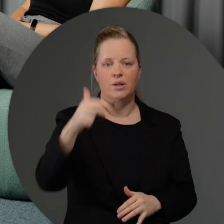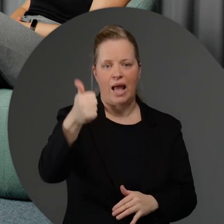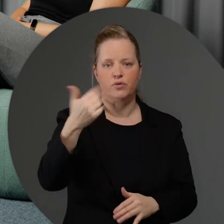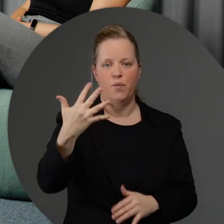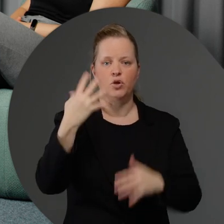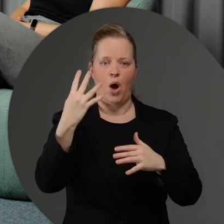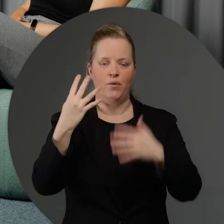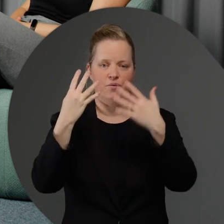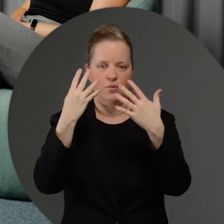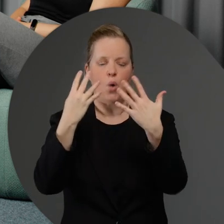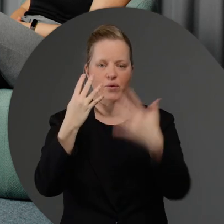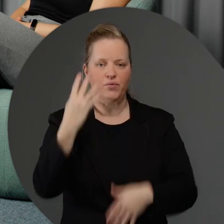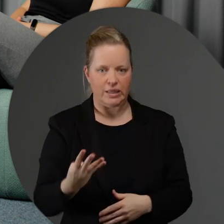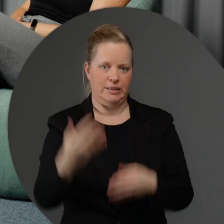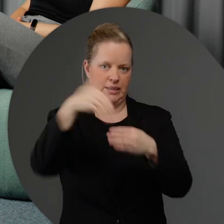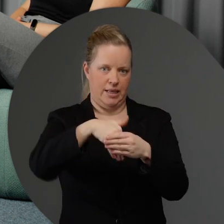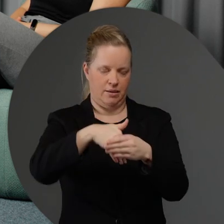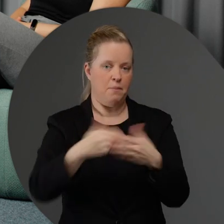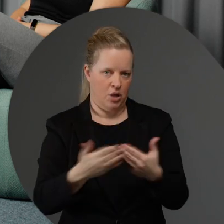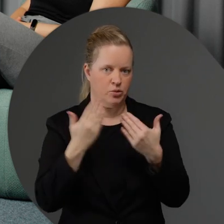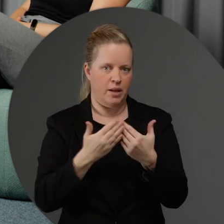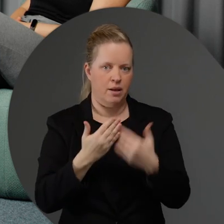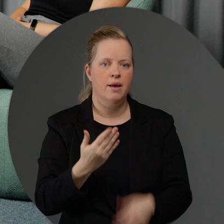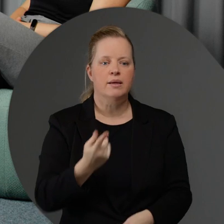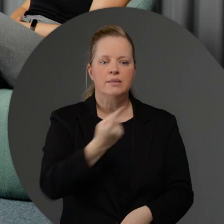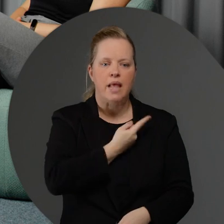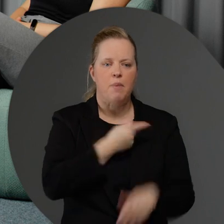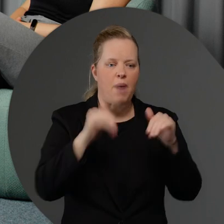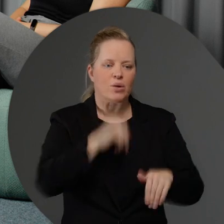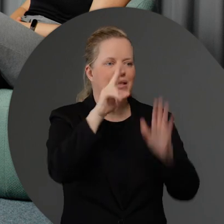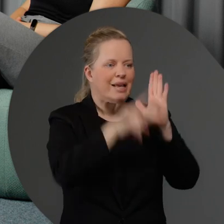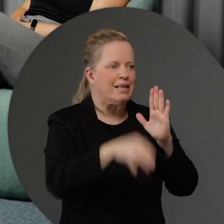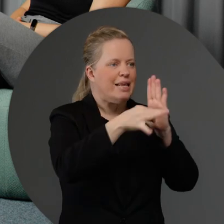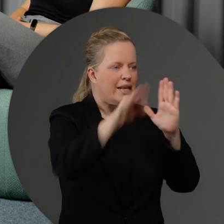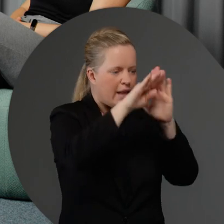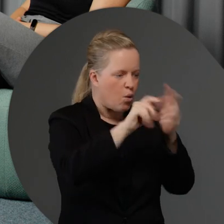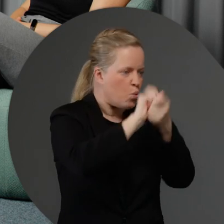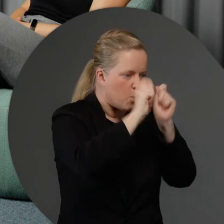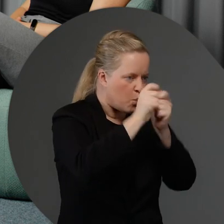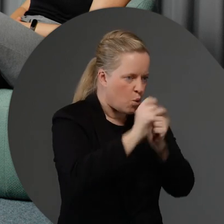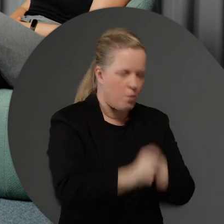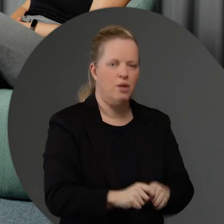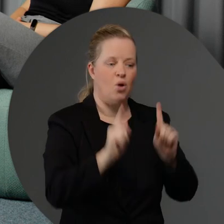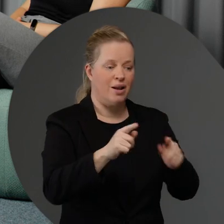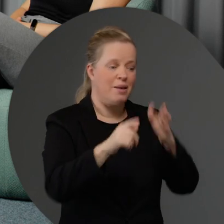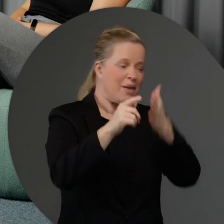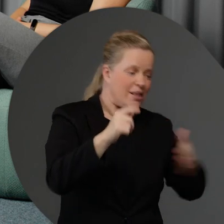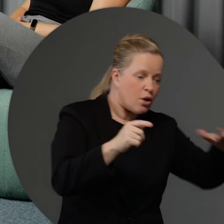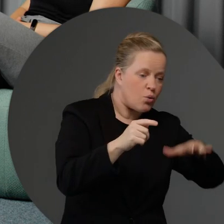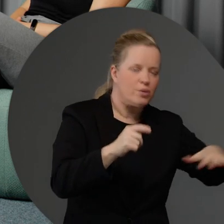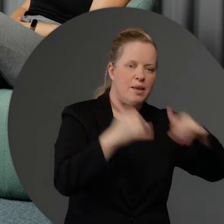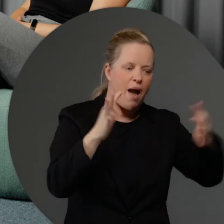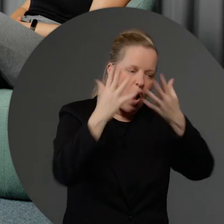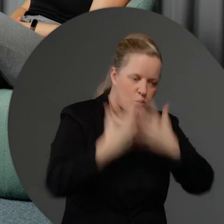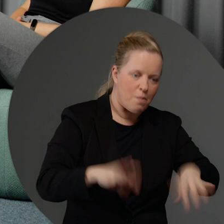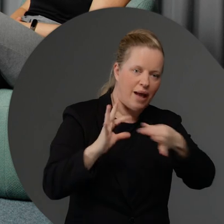Beispiel EN 301/549 drinnen. Ja. Und ich brauche jetzt nicht bei der Direktive selbst was herumbasteln, sondern